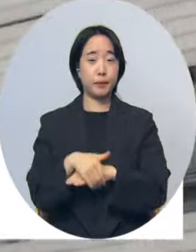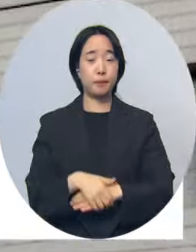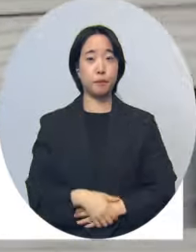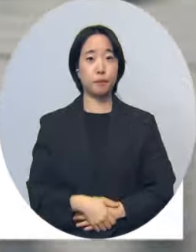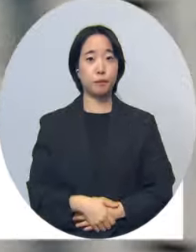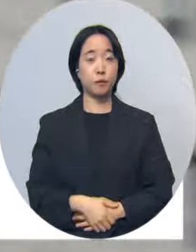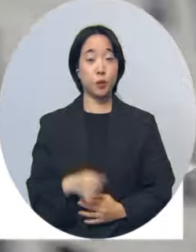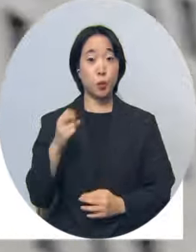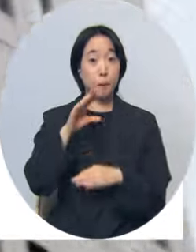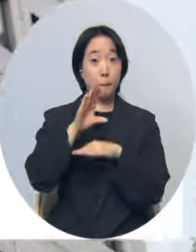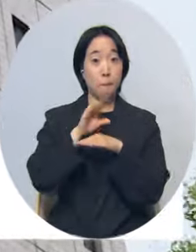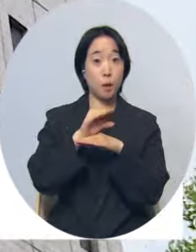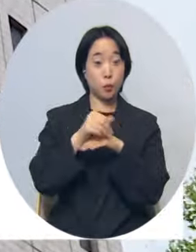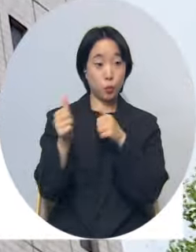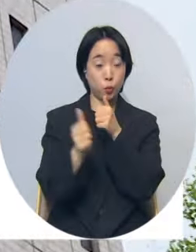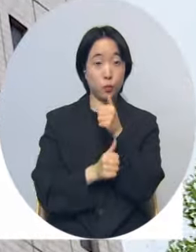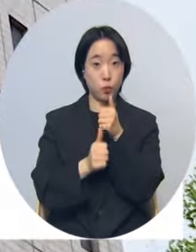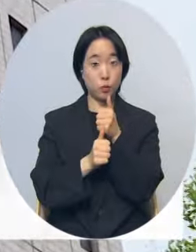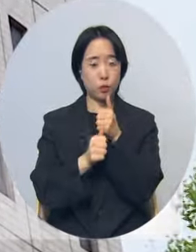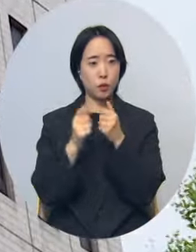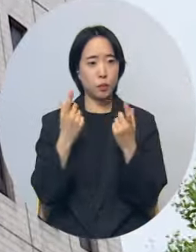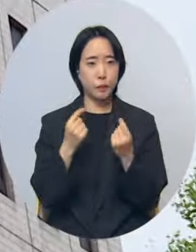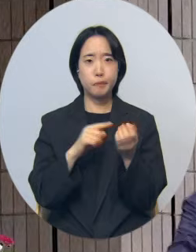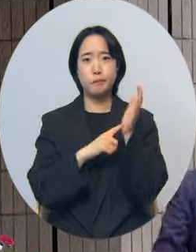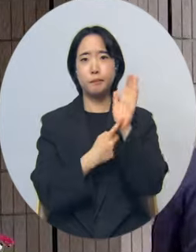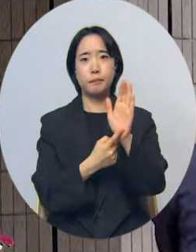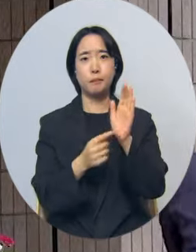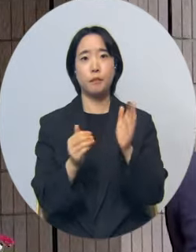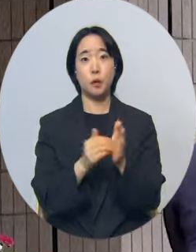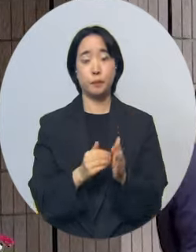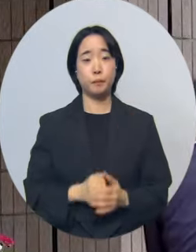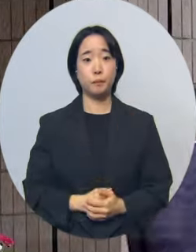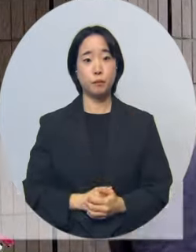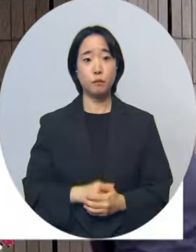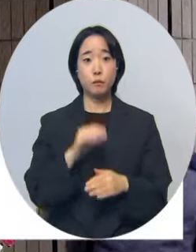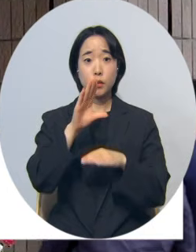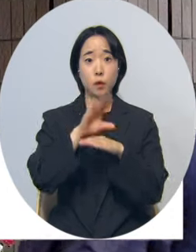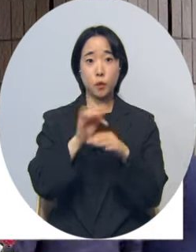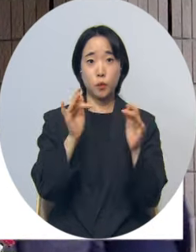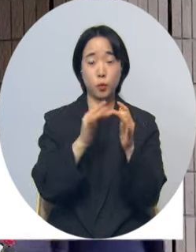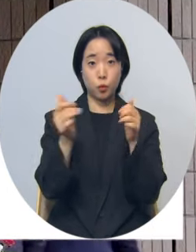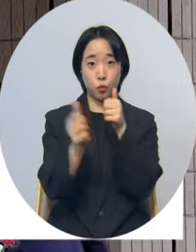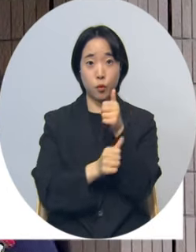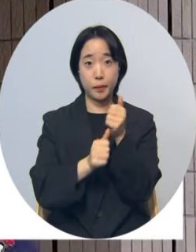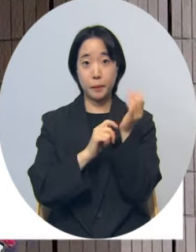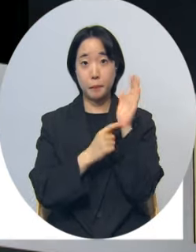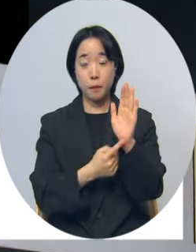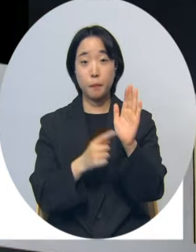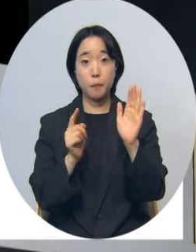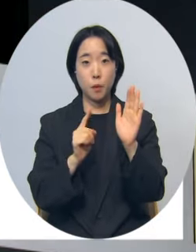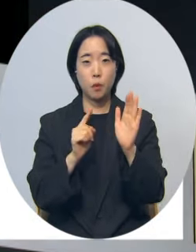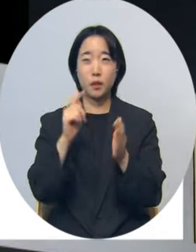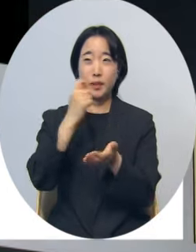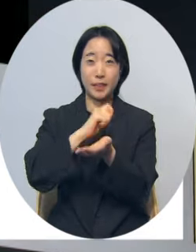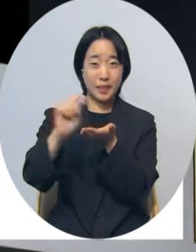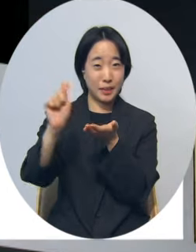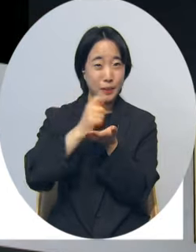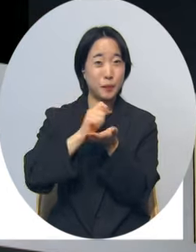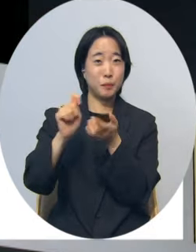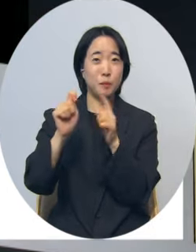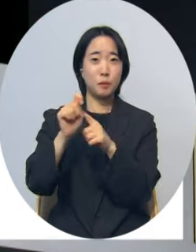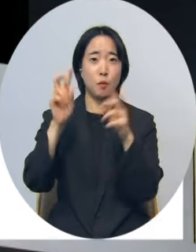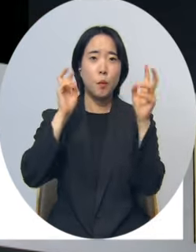방송통신심의위원회도 긴급회의를 소집해 대응책을 내놨습니다. 방통위는 텔레그램 등 온라인 플랫폼 업체와 협의체를